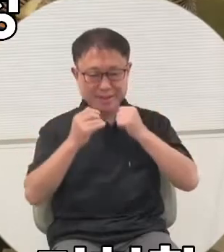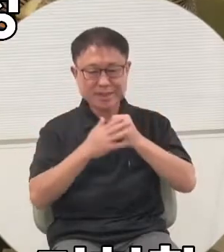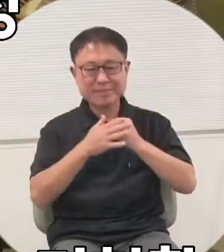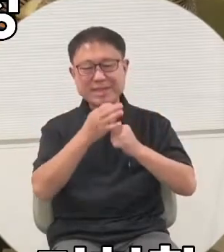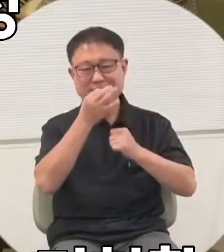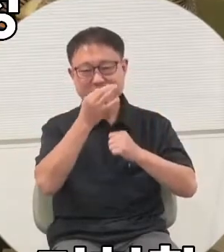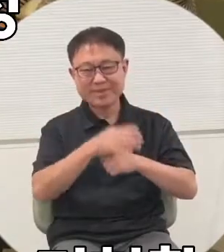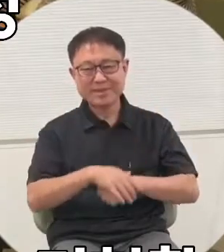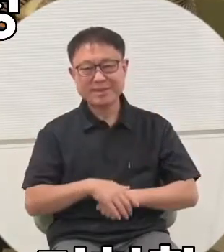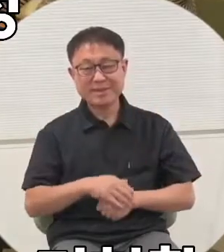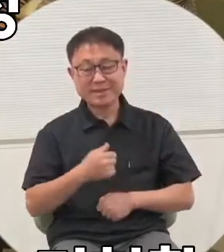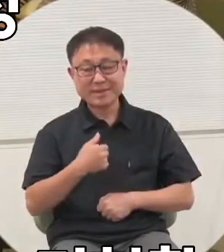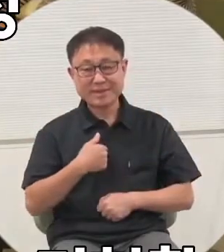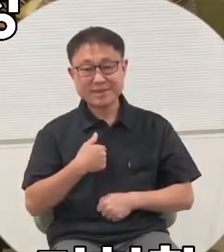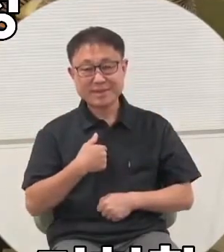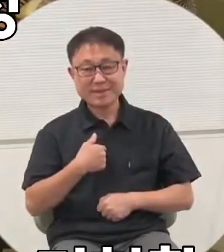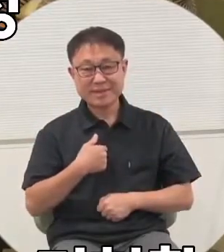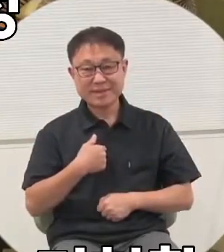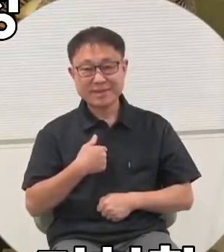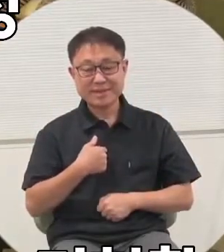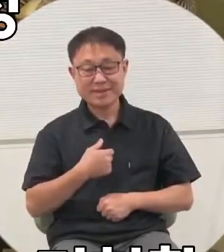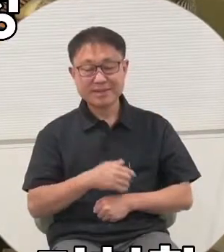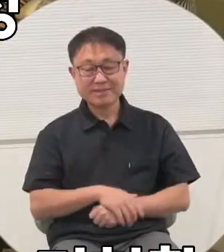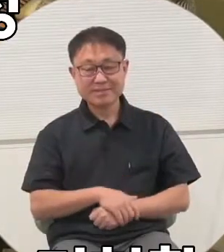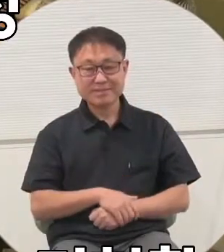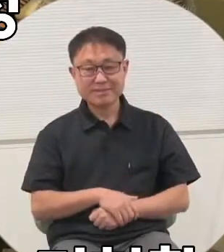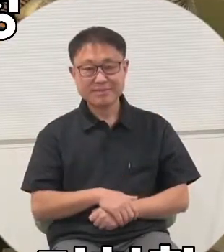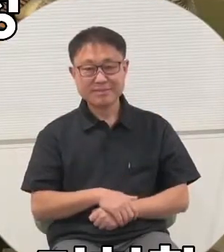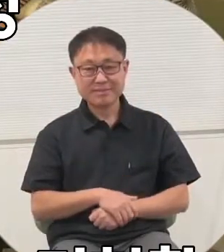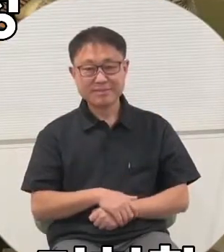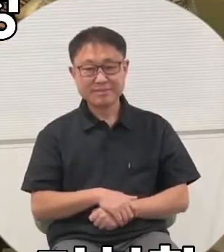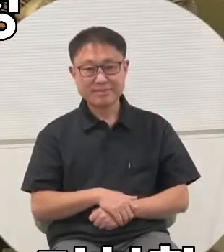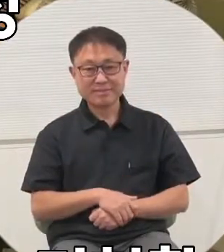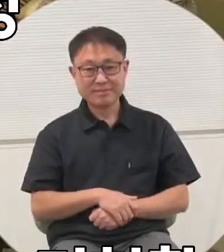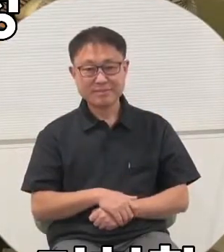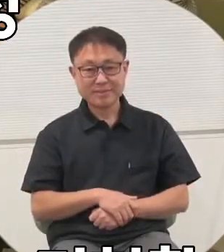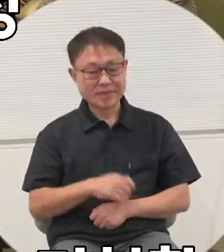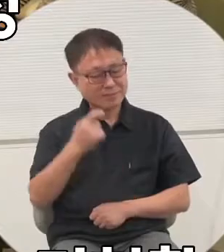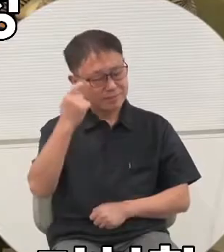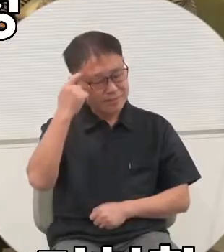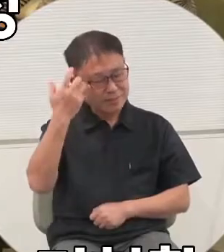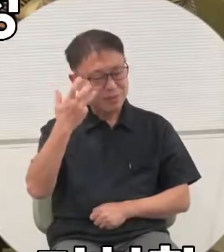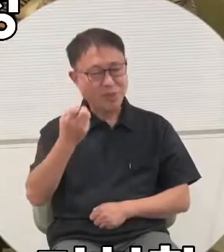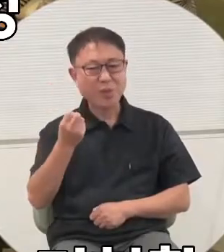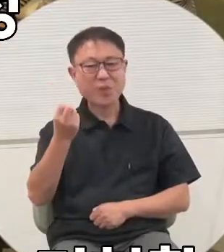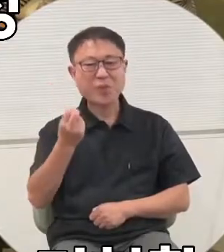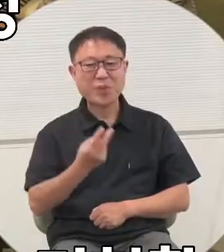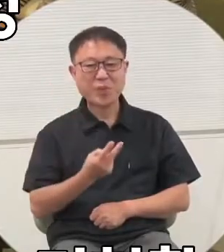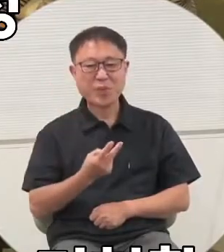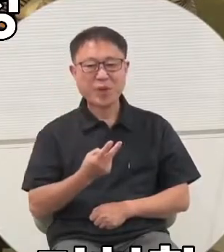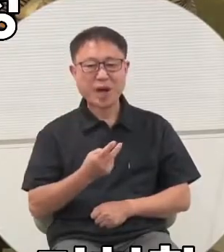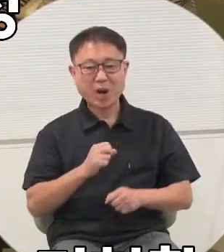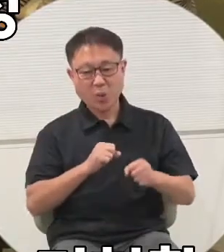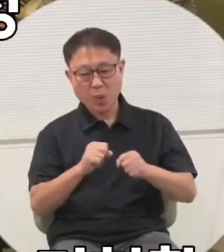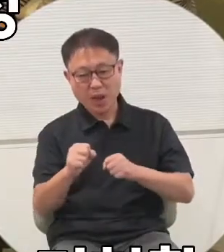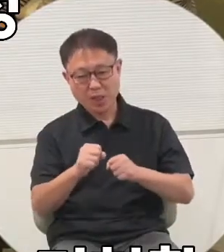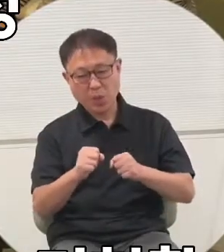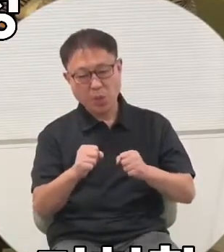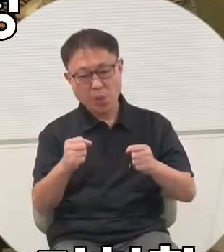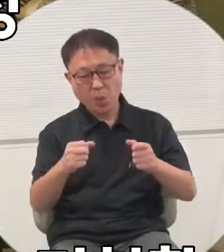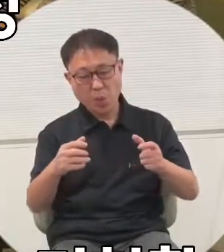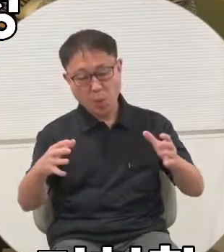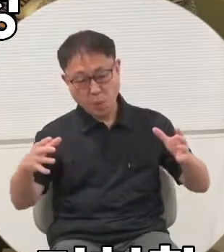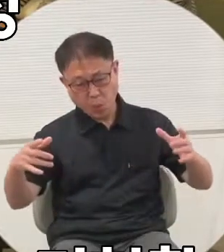힘들죠. 이산화탄소를 내가 뿜어서 나한테 다시 와. 막 두통도 생기고. 그렇죠. 그리고 이제 활동 폭이 되게